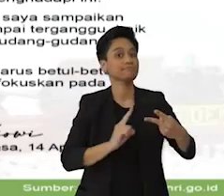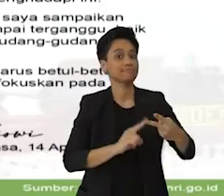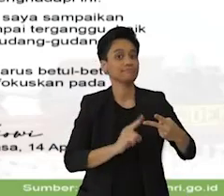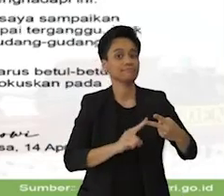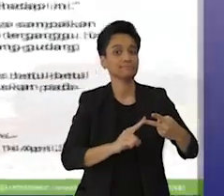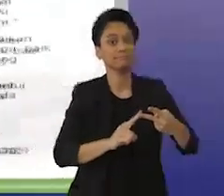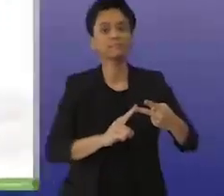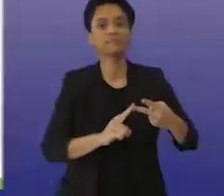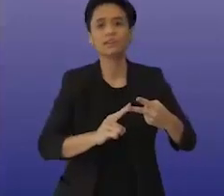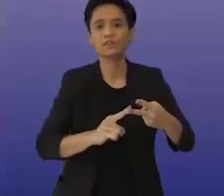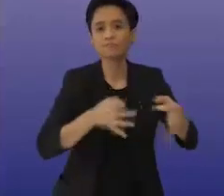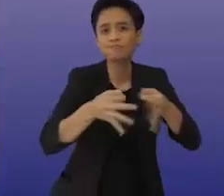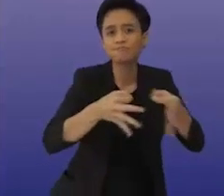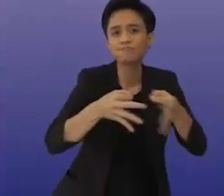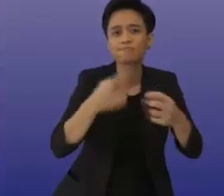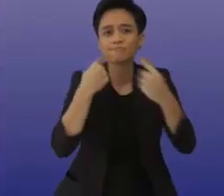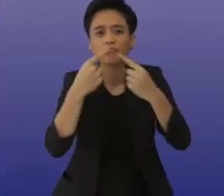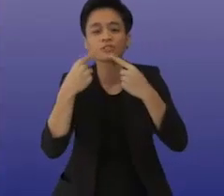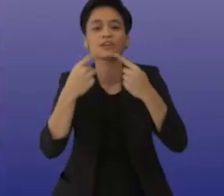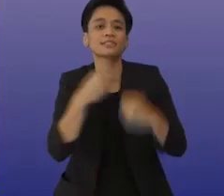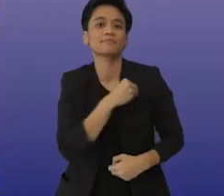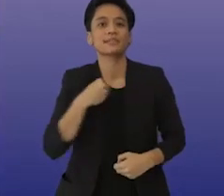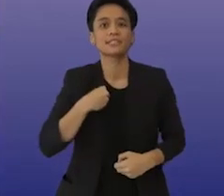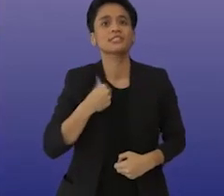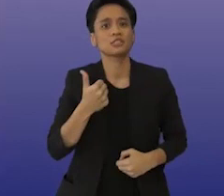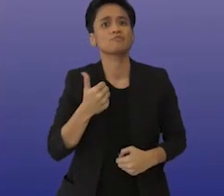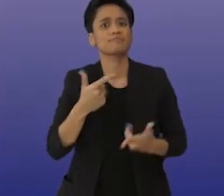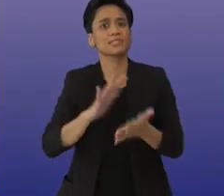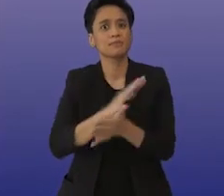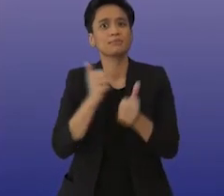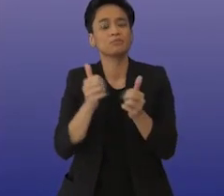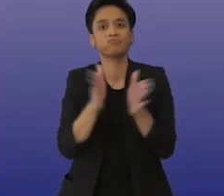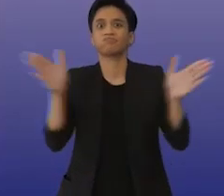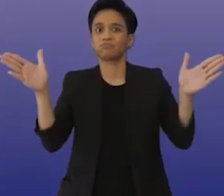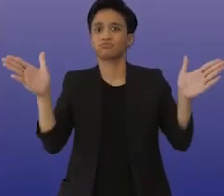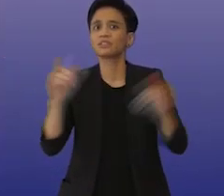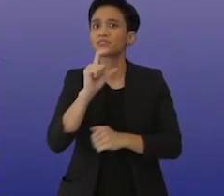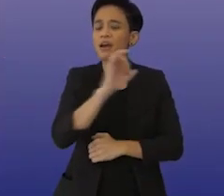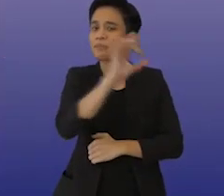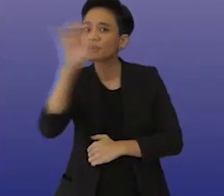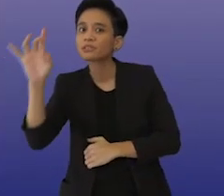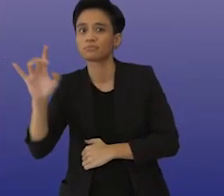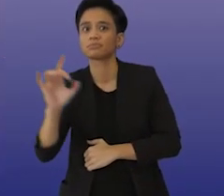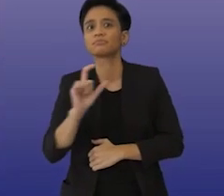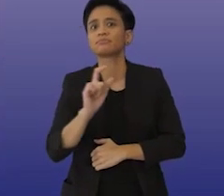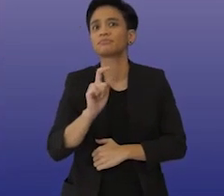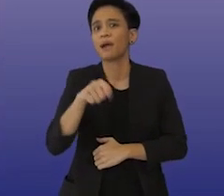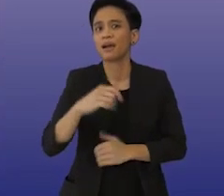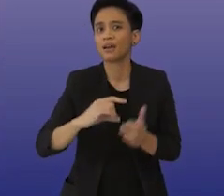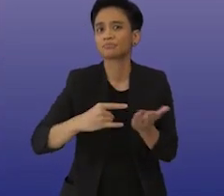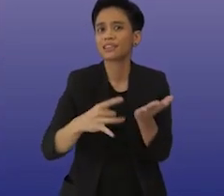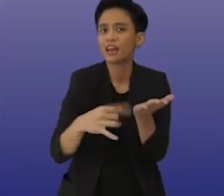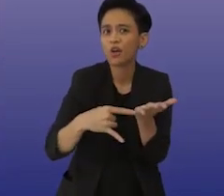konsultasi medis sudah kita buka secara luas dengan menggunakan teknologi dengan